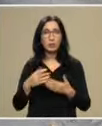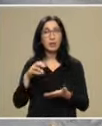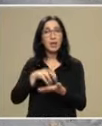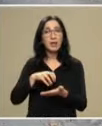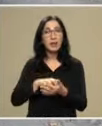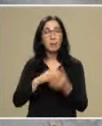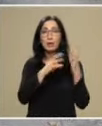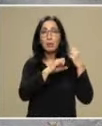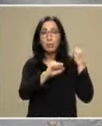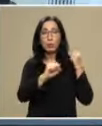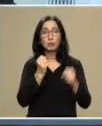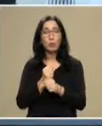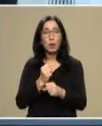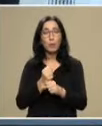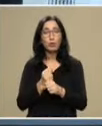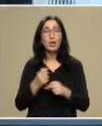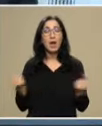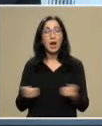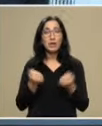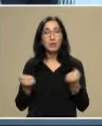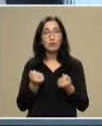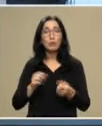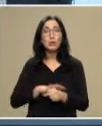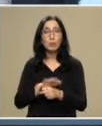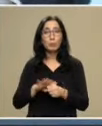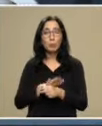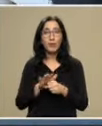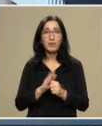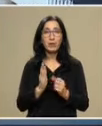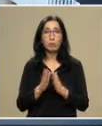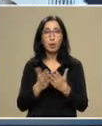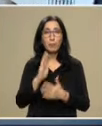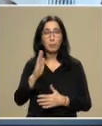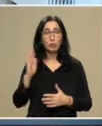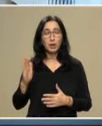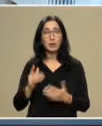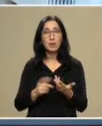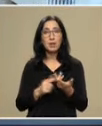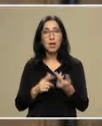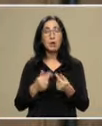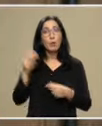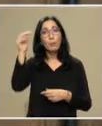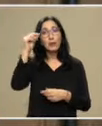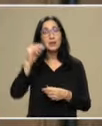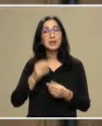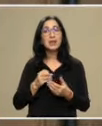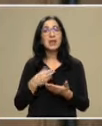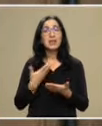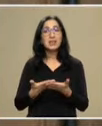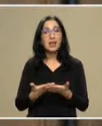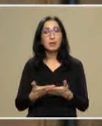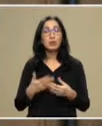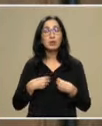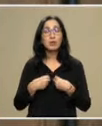на посолството работи активно и за подновяването на библиотеката към училището. Няколко български издателства вече са се отзовали